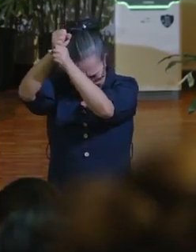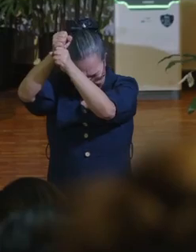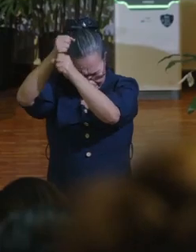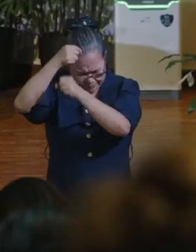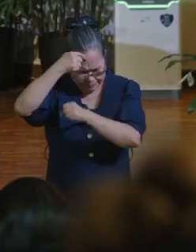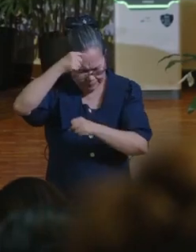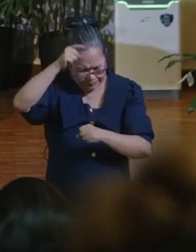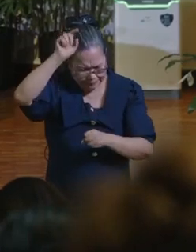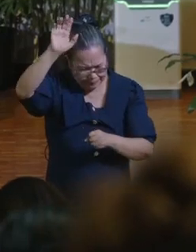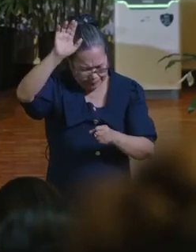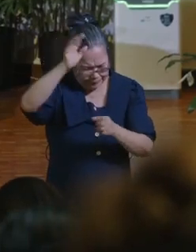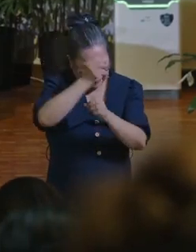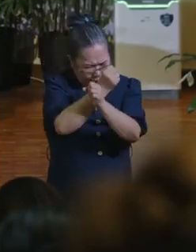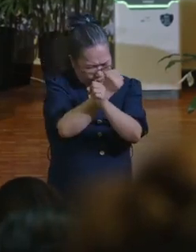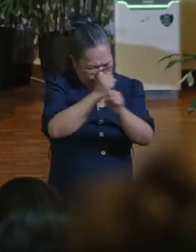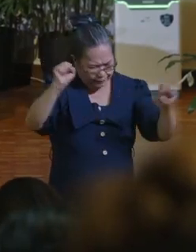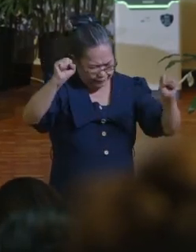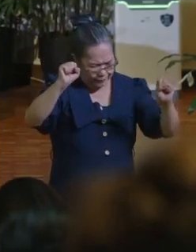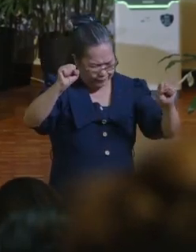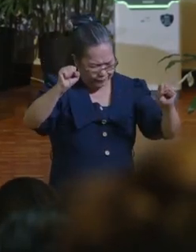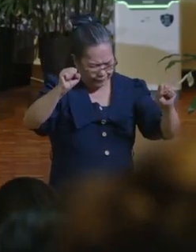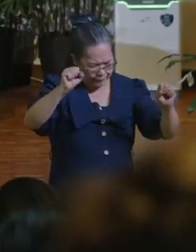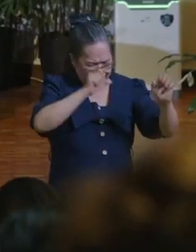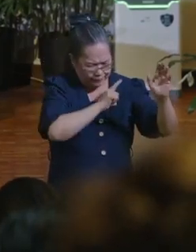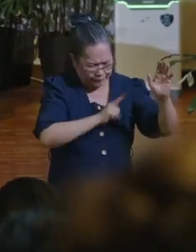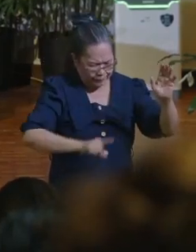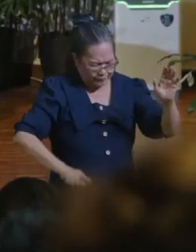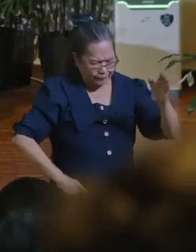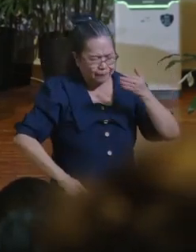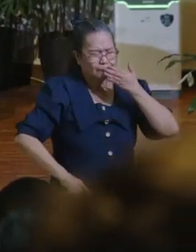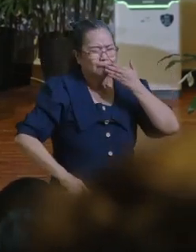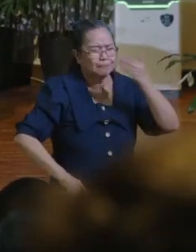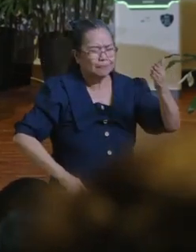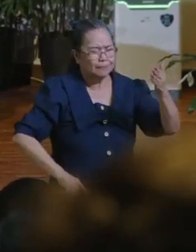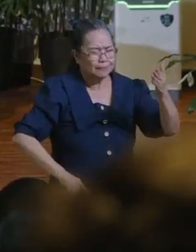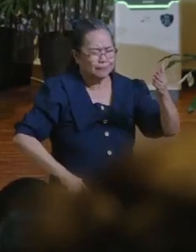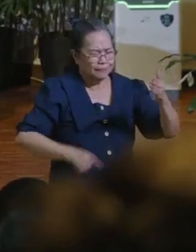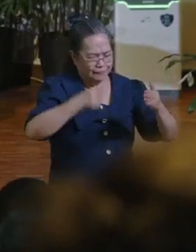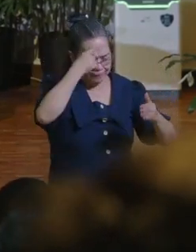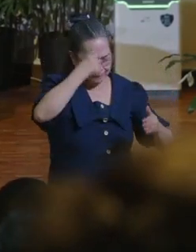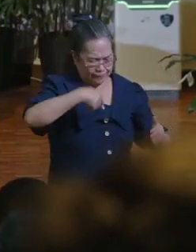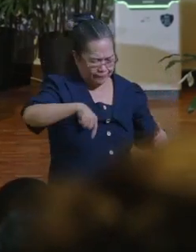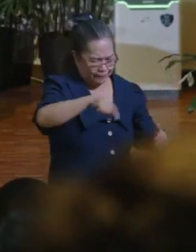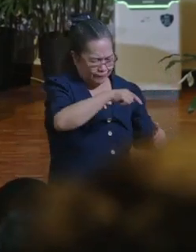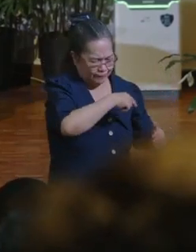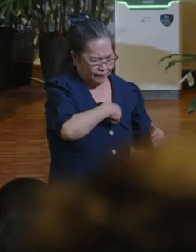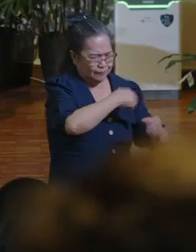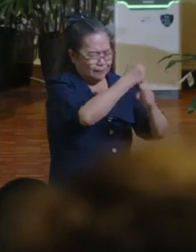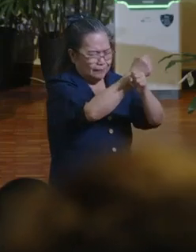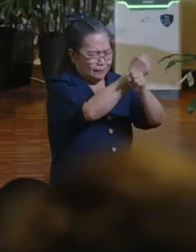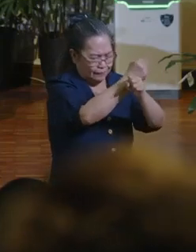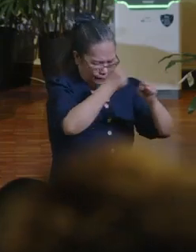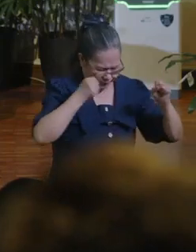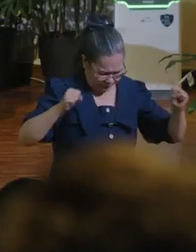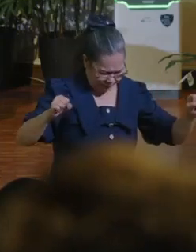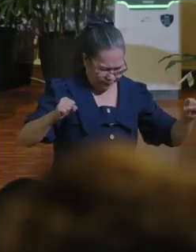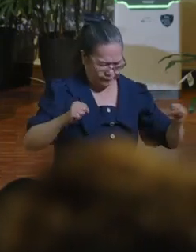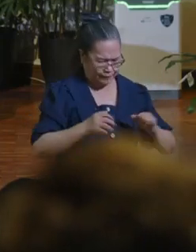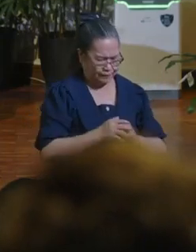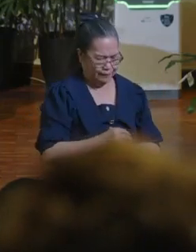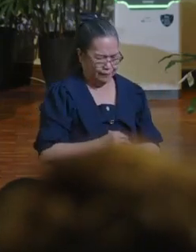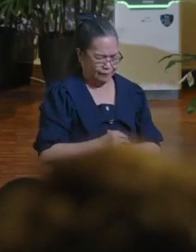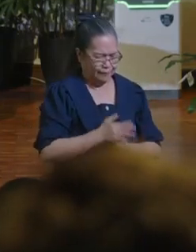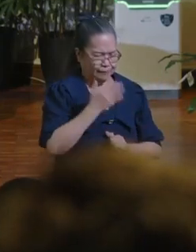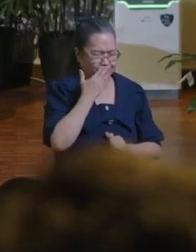para sa kanyang kaligtasan. O Diyos, maraming salamat para sa amin na inyo nang niligtas.